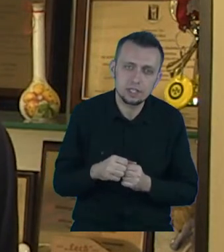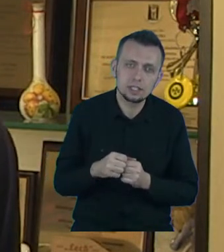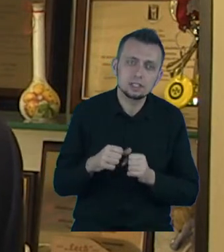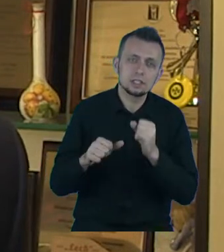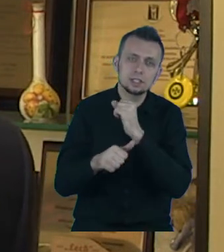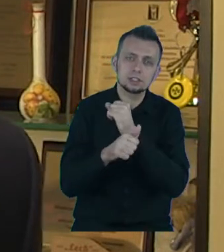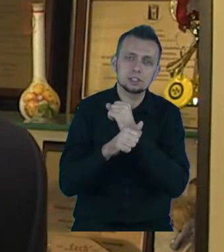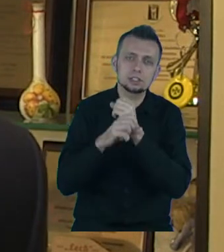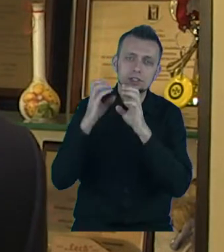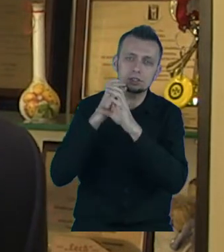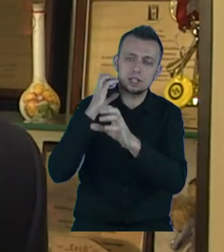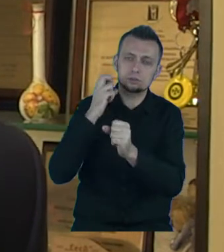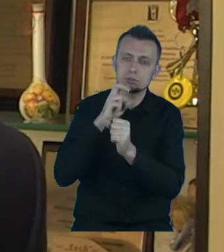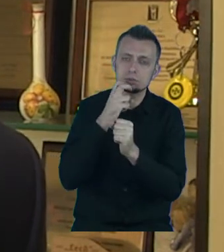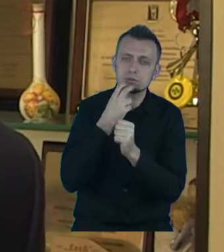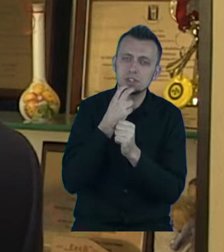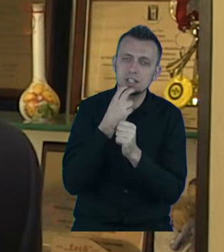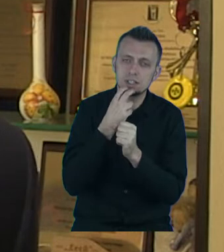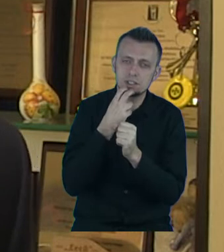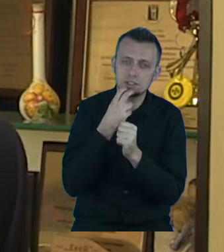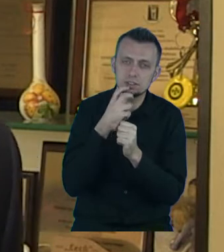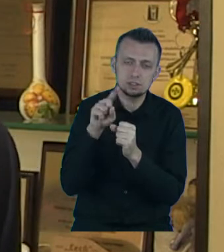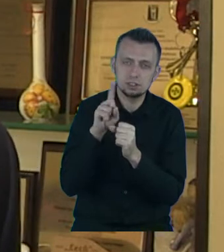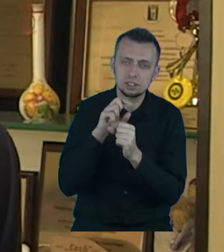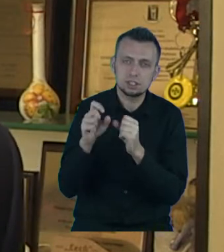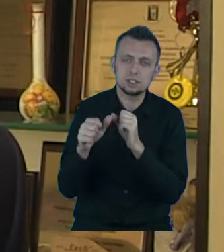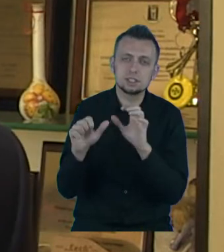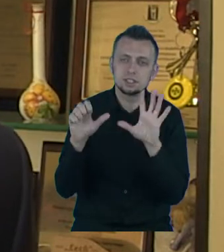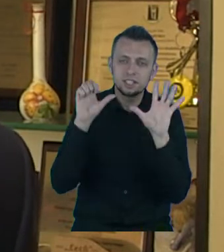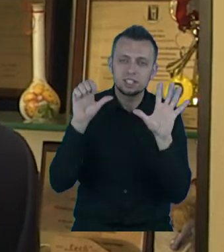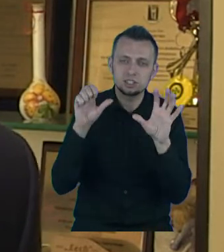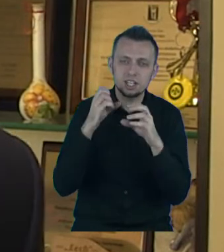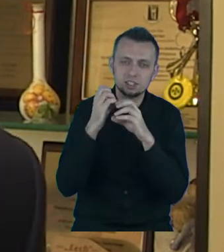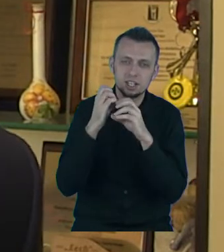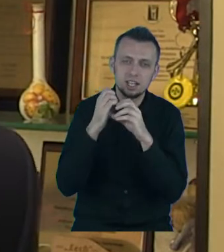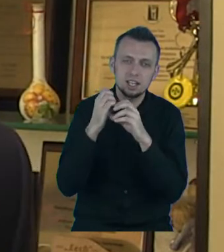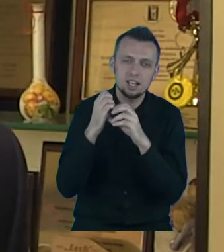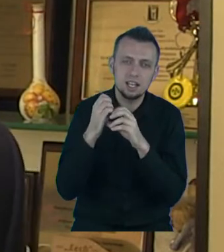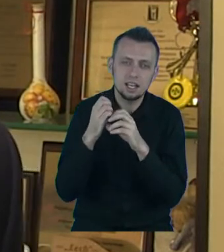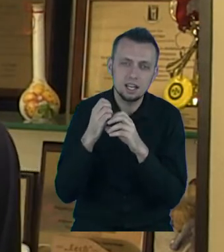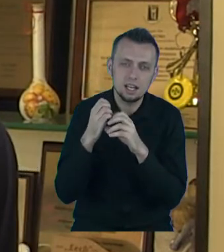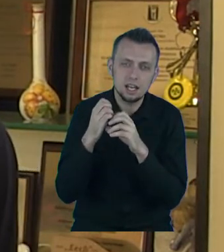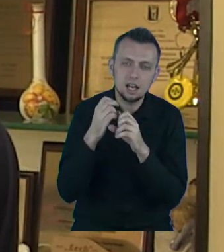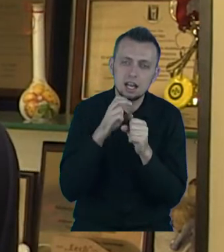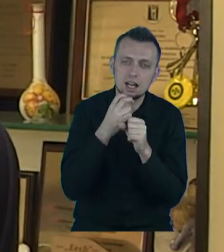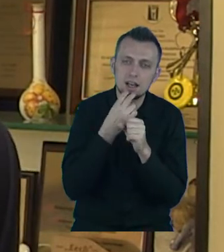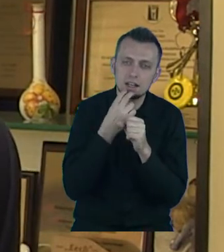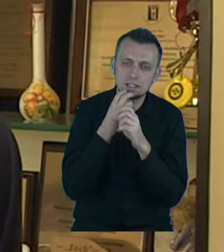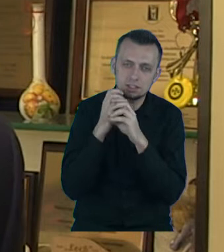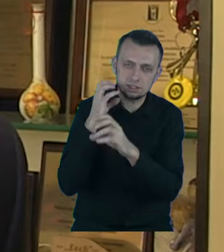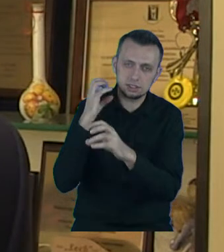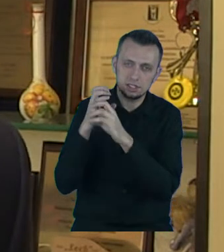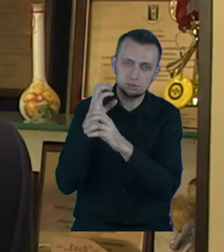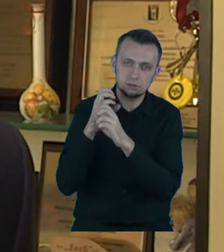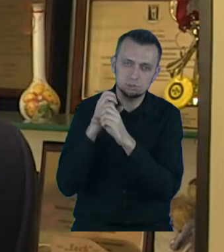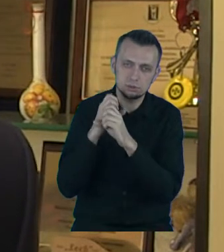mają zostać wymienione, po prostu czekają, bo nie jest opłacalny ich remont. Jeden remont autobusu